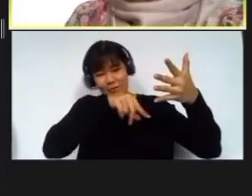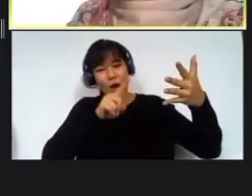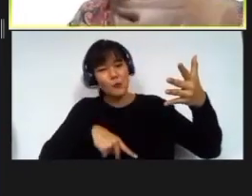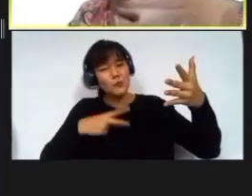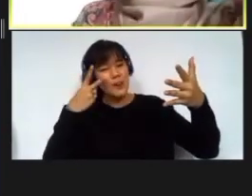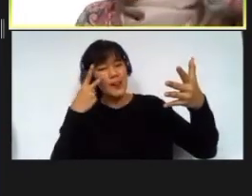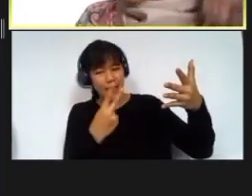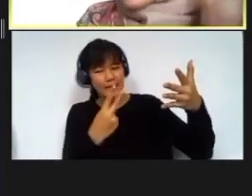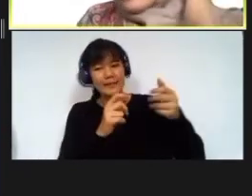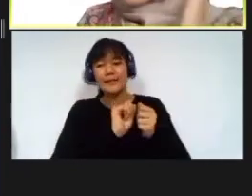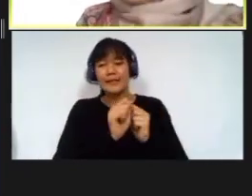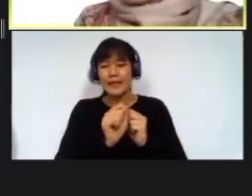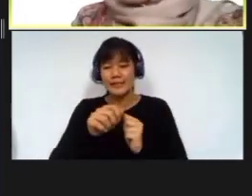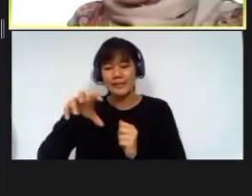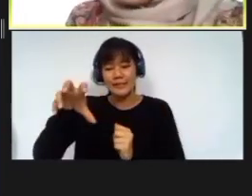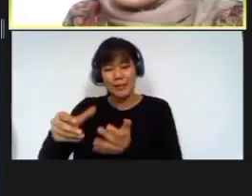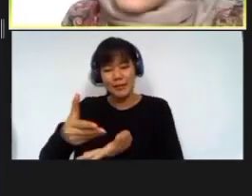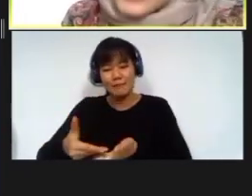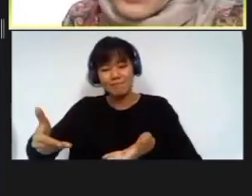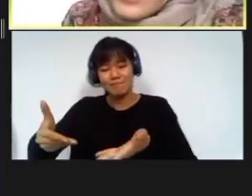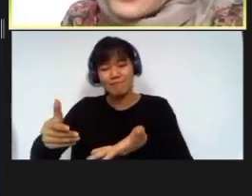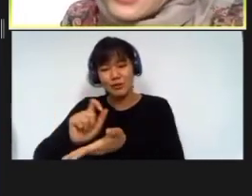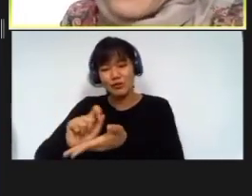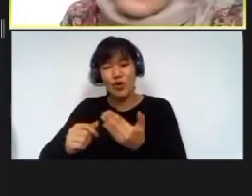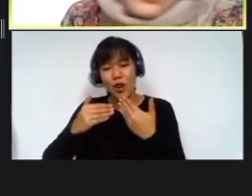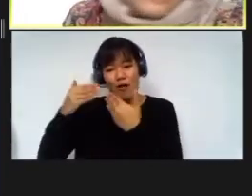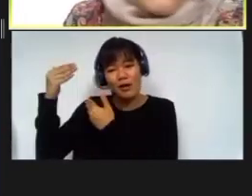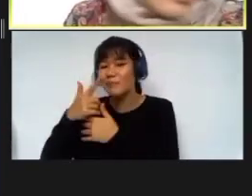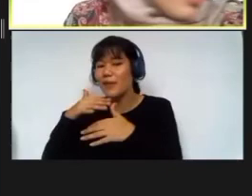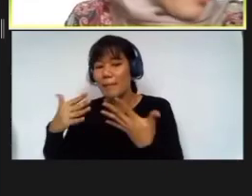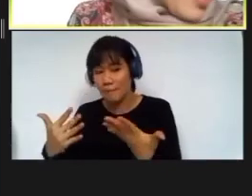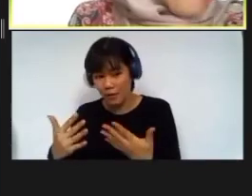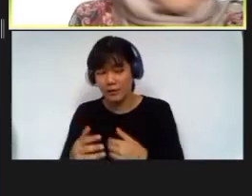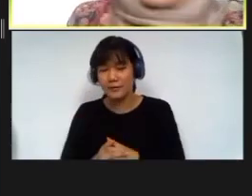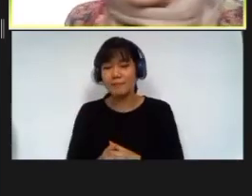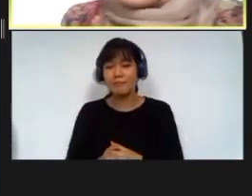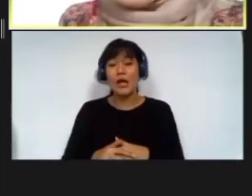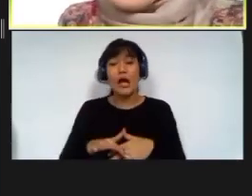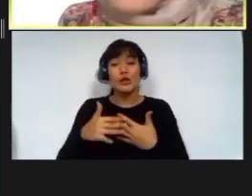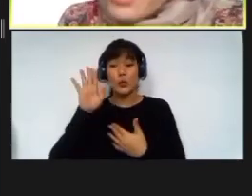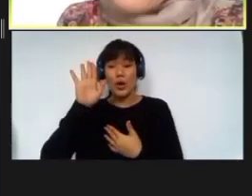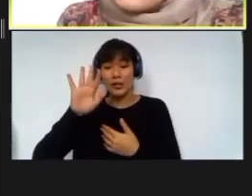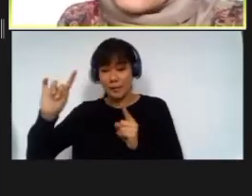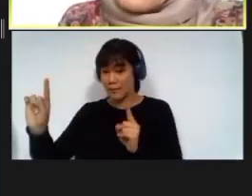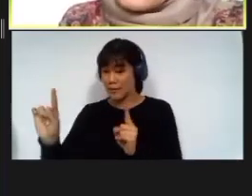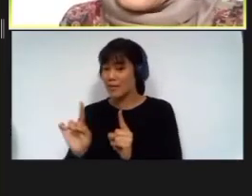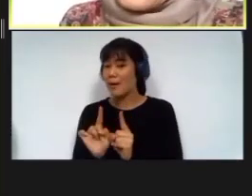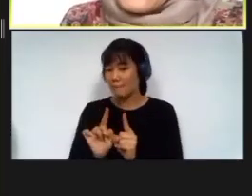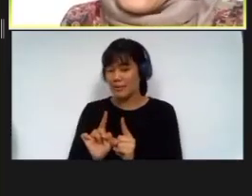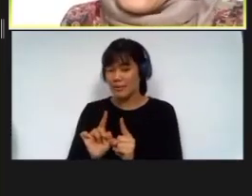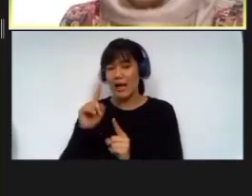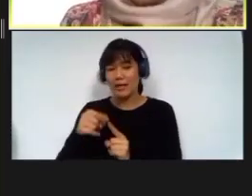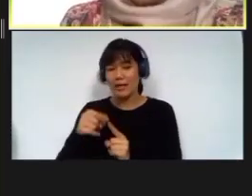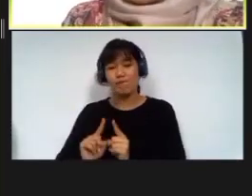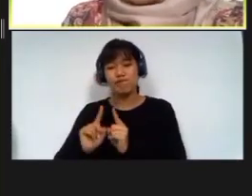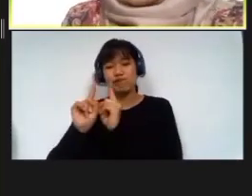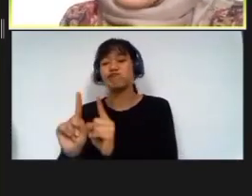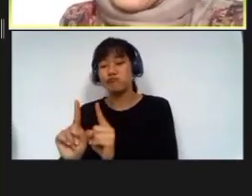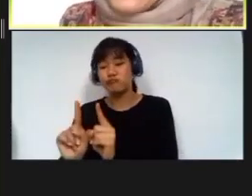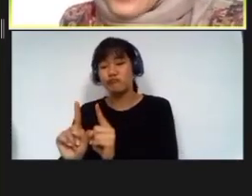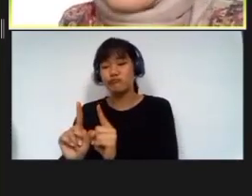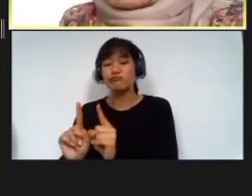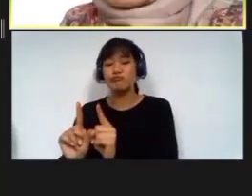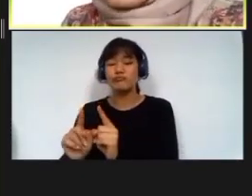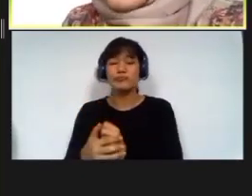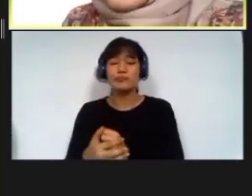apa di madrasah di mana ibu bapak bertugas, atau nanti para pendamping akan mendampingi madrasah-madrasah yang